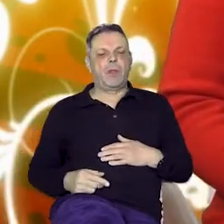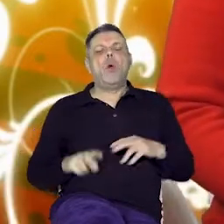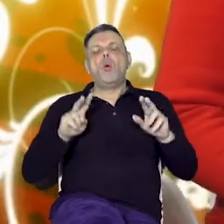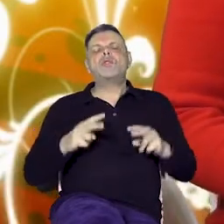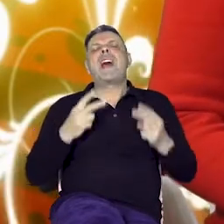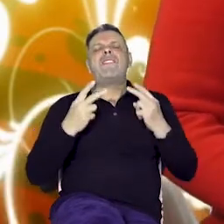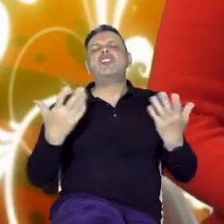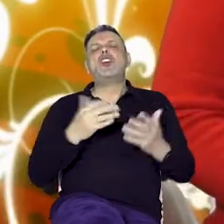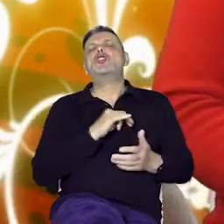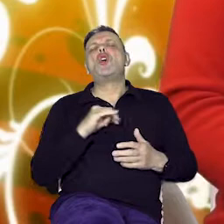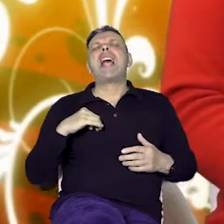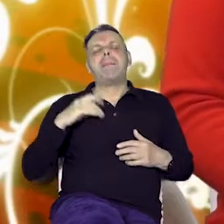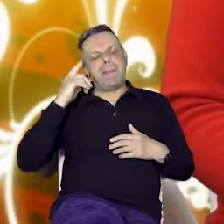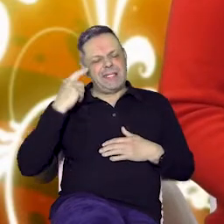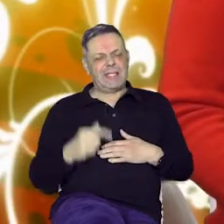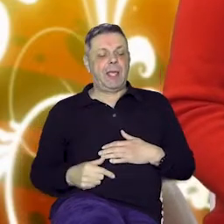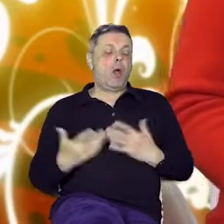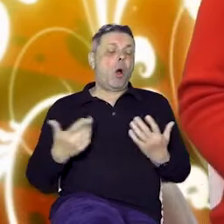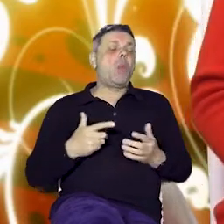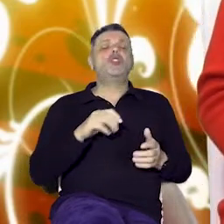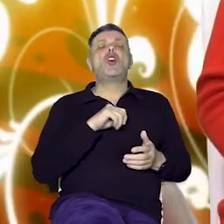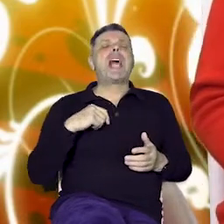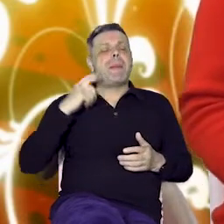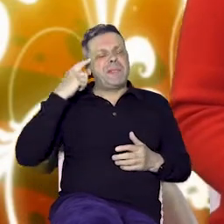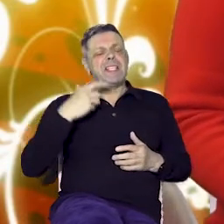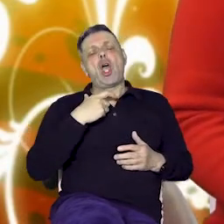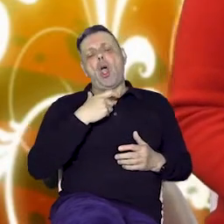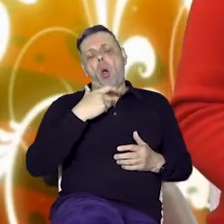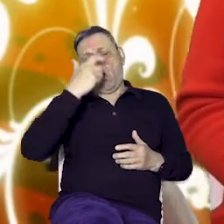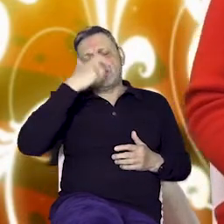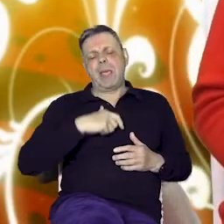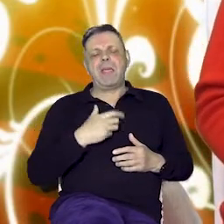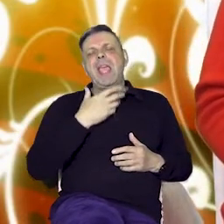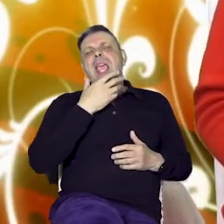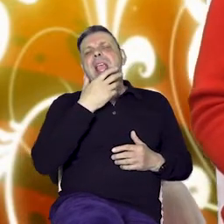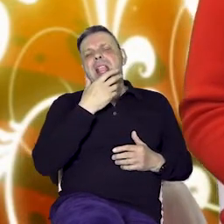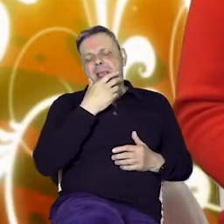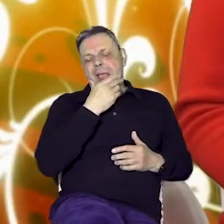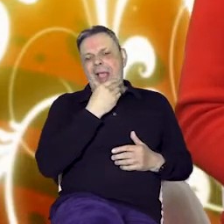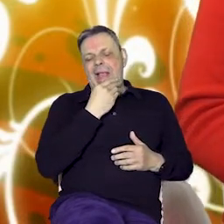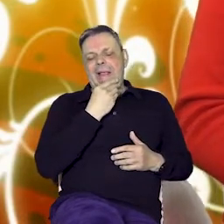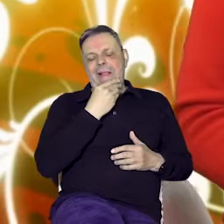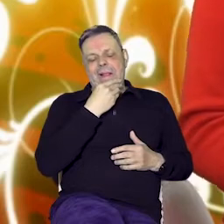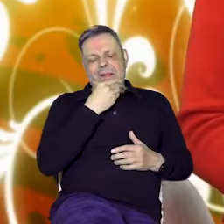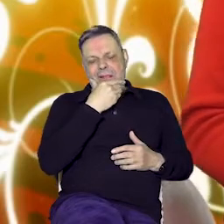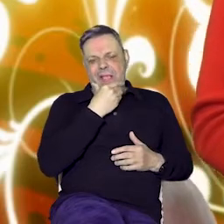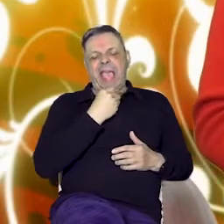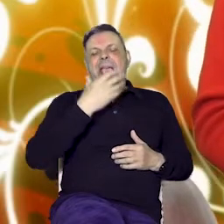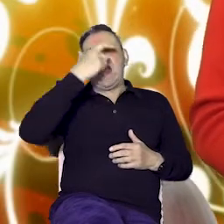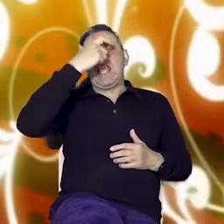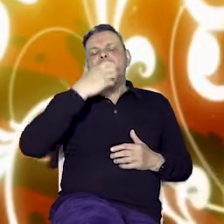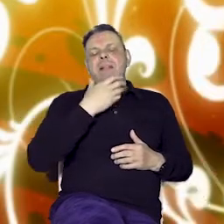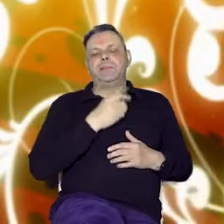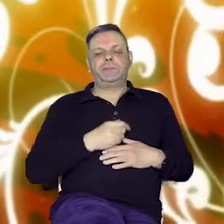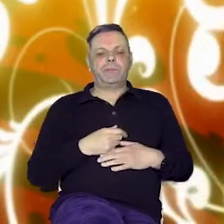o sebi. Dobro. Ono što sami mislite o sebi, onda treba naglasiti da je ljepota u očima prva traža. Tako je. Kažu pametni